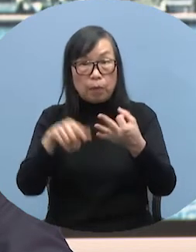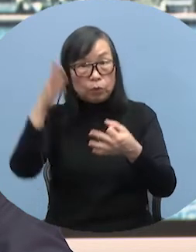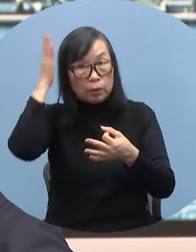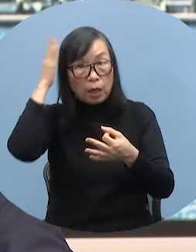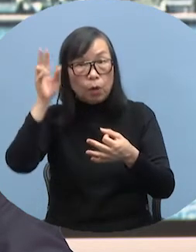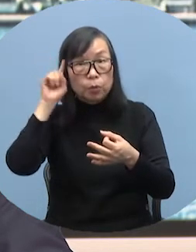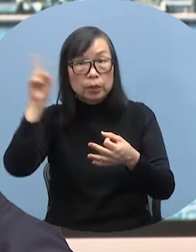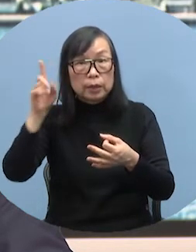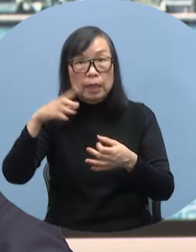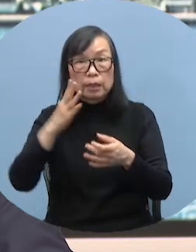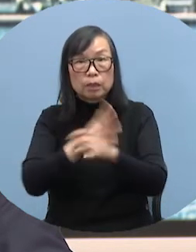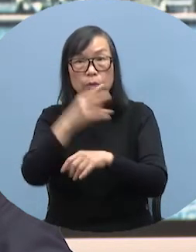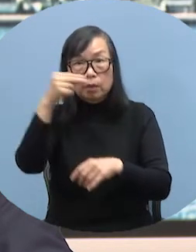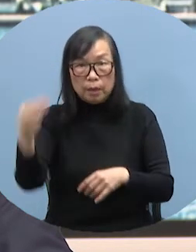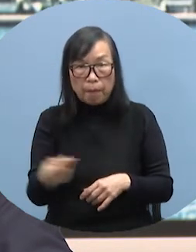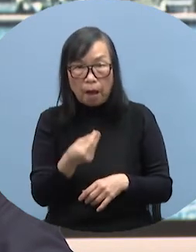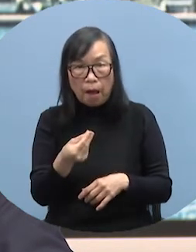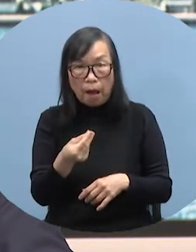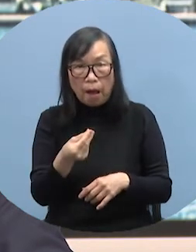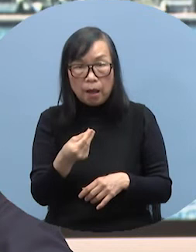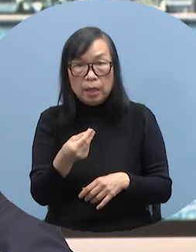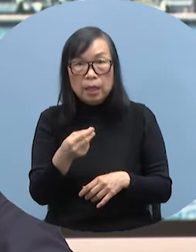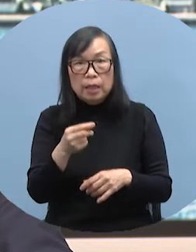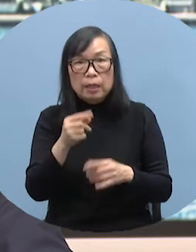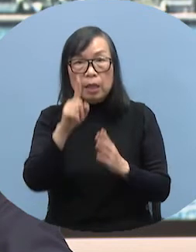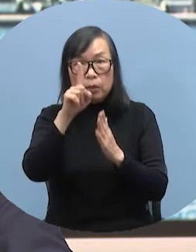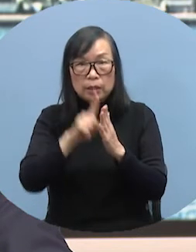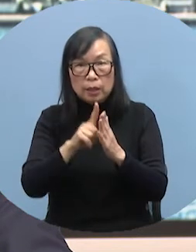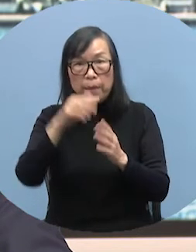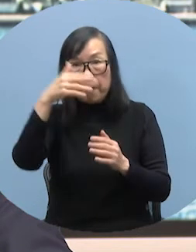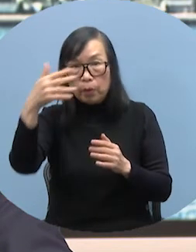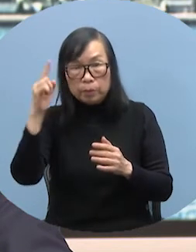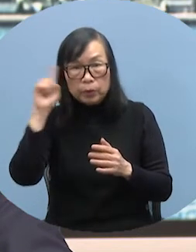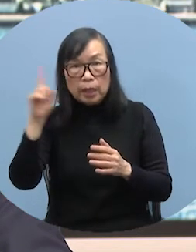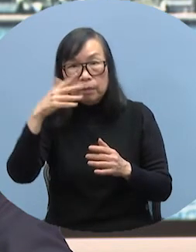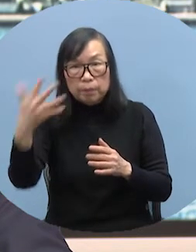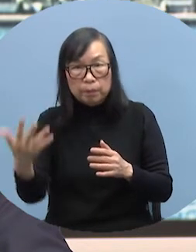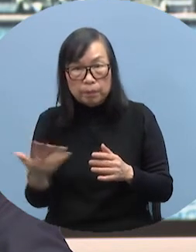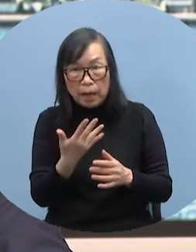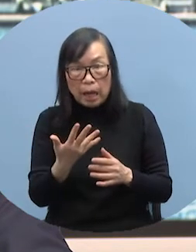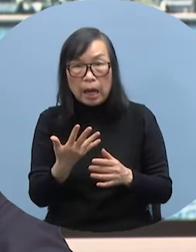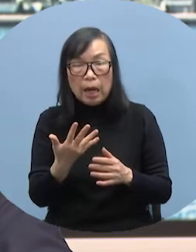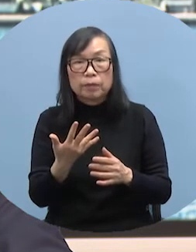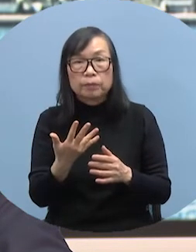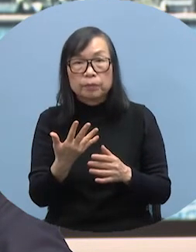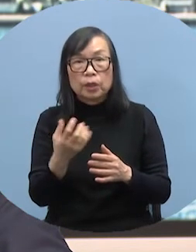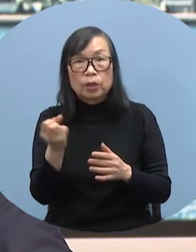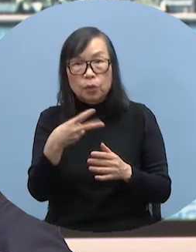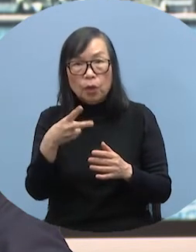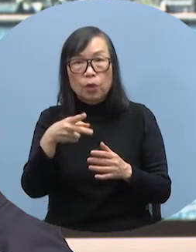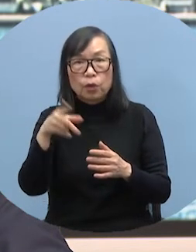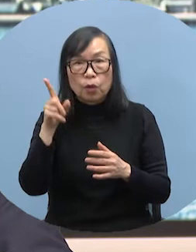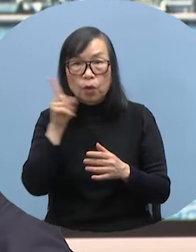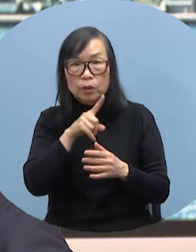3月頭嘅大概每一日即係超過7萬宗啦，咁跌到去每一日介乎係5萬多宗度，咁